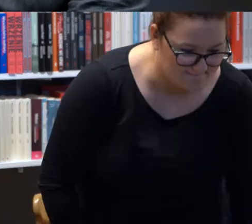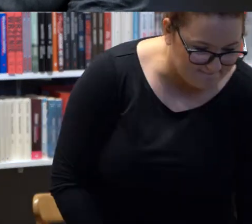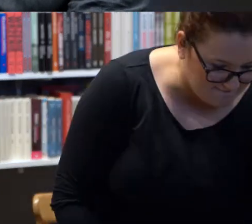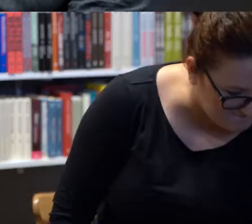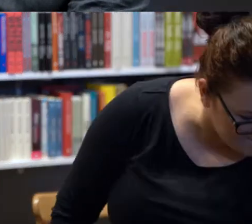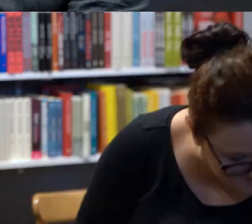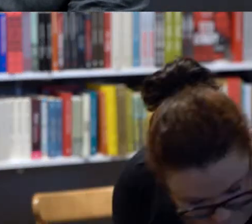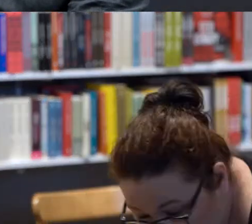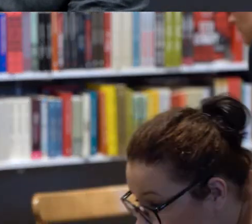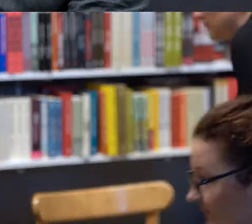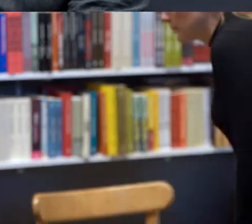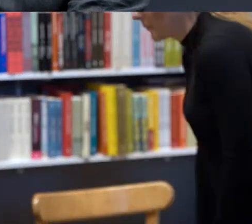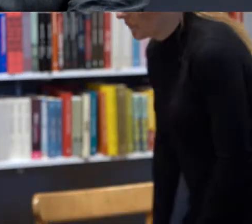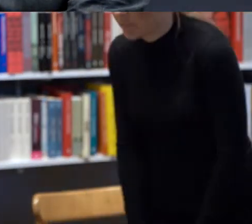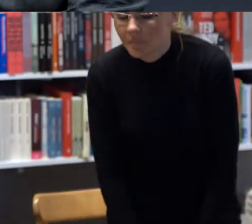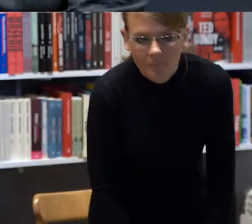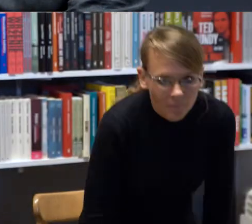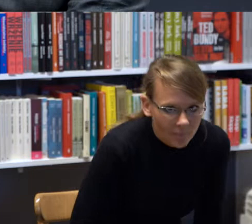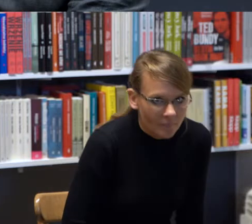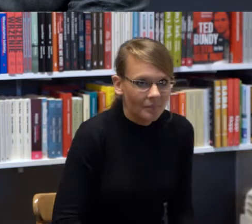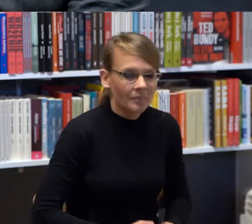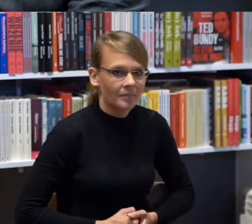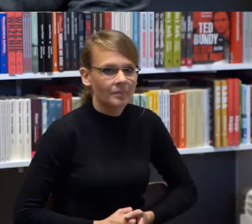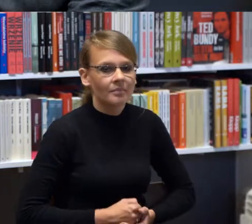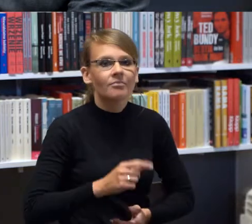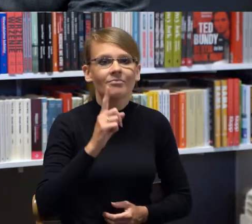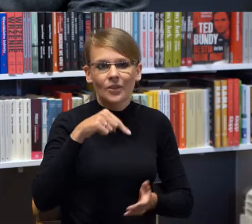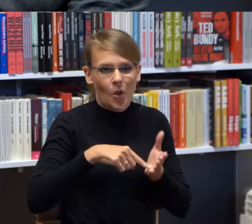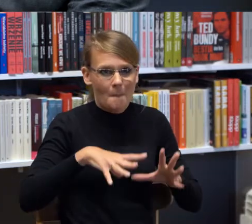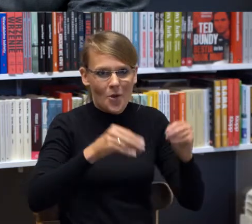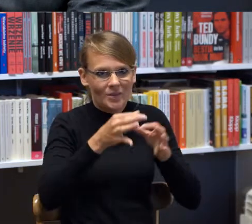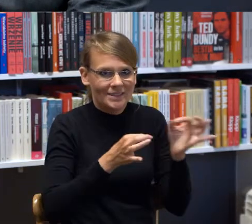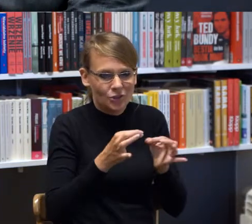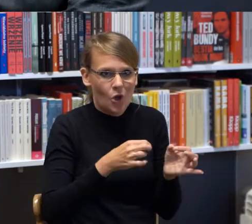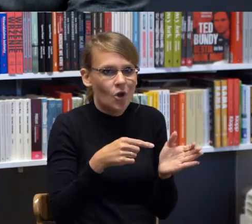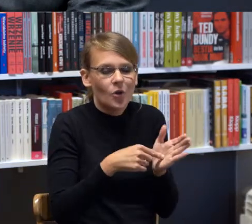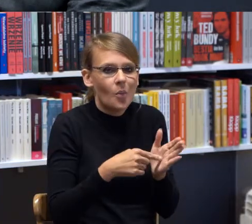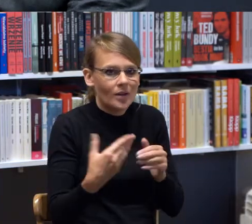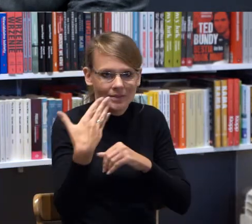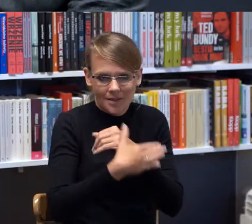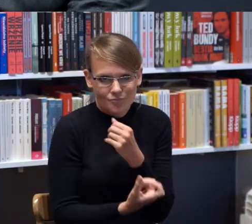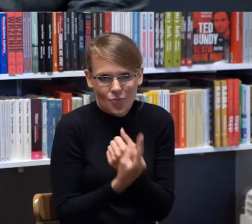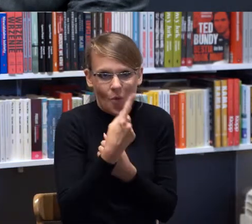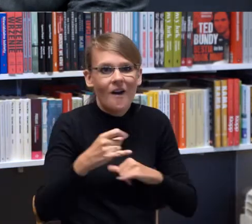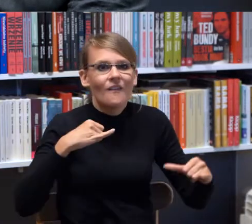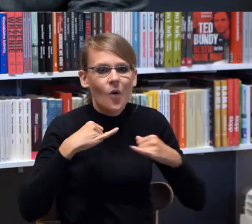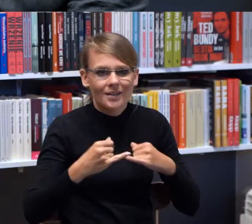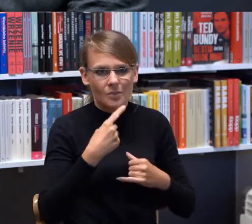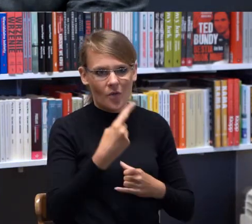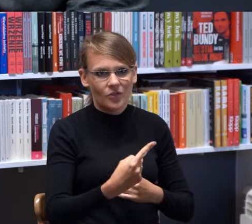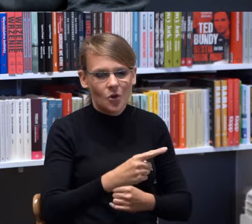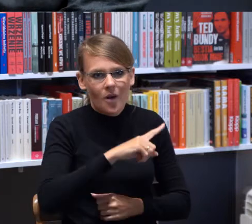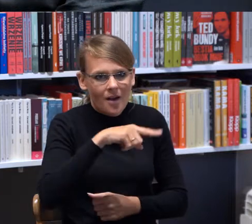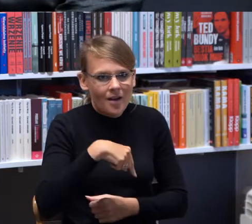ona ma zupełnie nieoczekiwane, zaskakujące dla mnie zakończenie, no bo oto nagle władza stwierdziła hola hola, no nie możemy